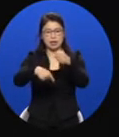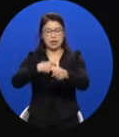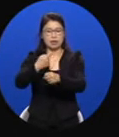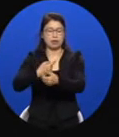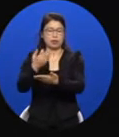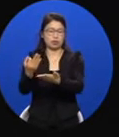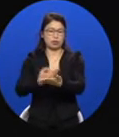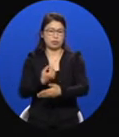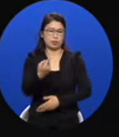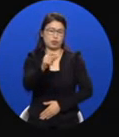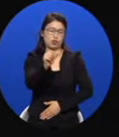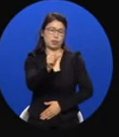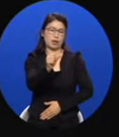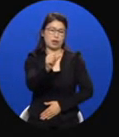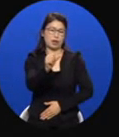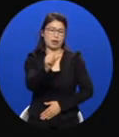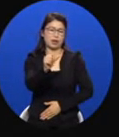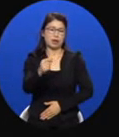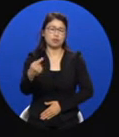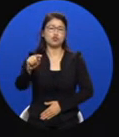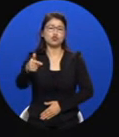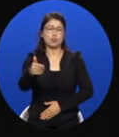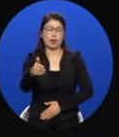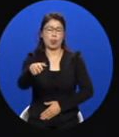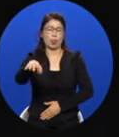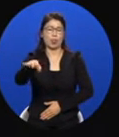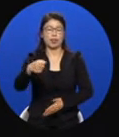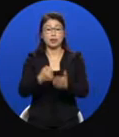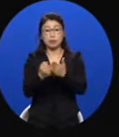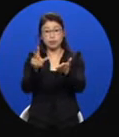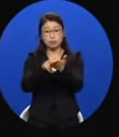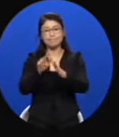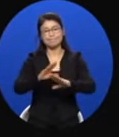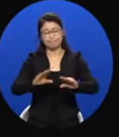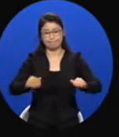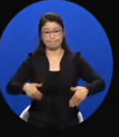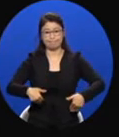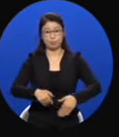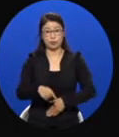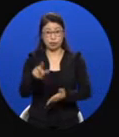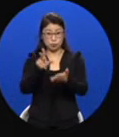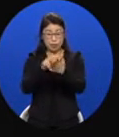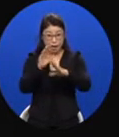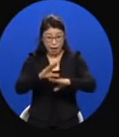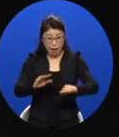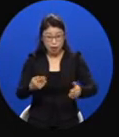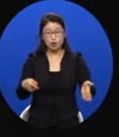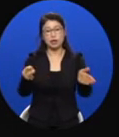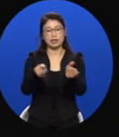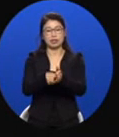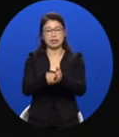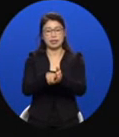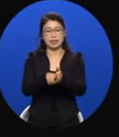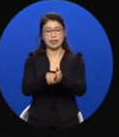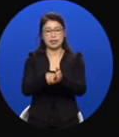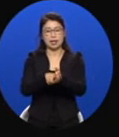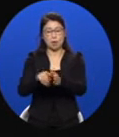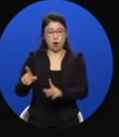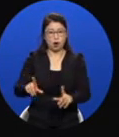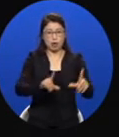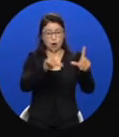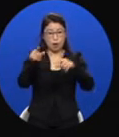원, 1,600만 원 수준이에요. 그러다 보니까 그 문제를 해결해야 되는 거예요. 그 문제를 해결하려면